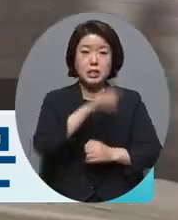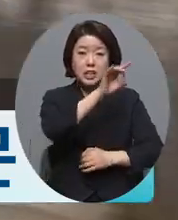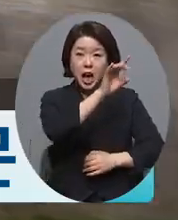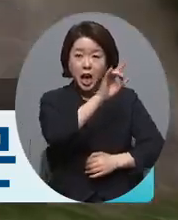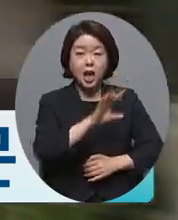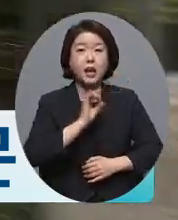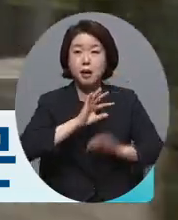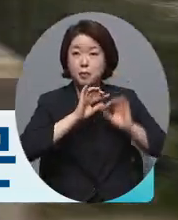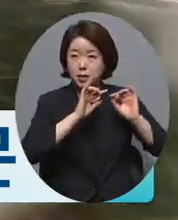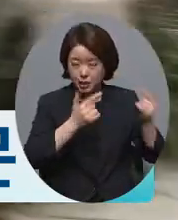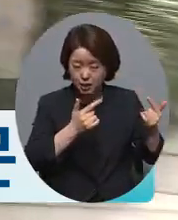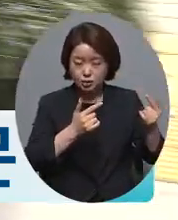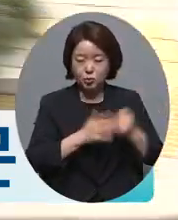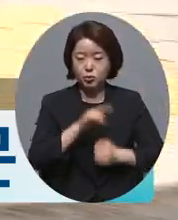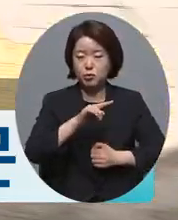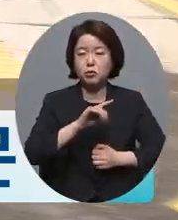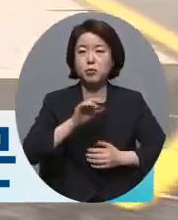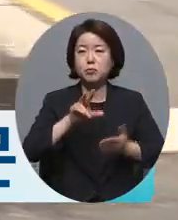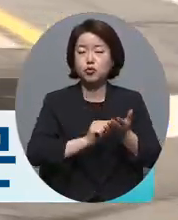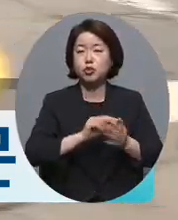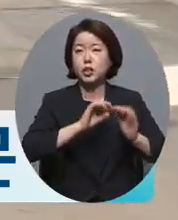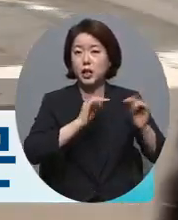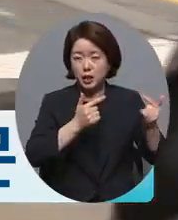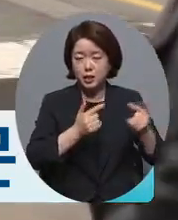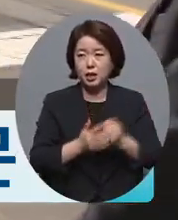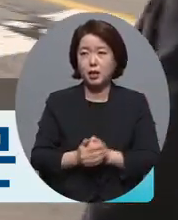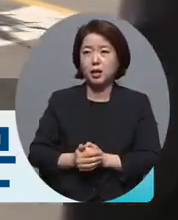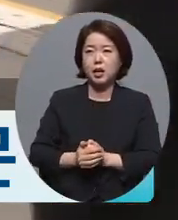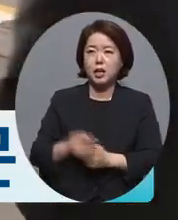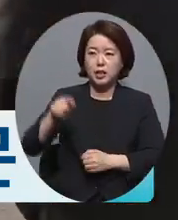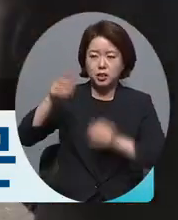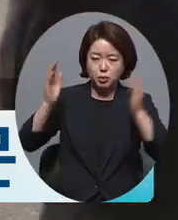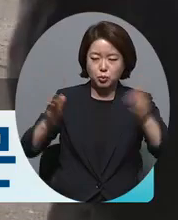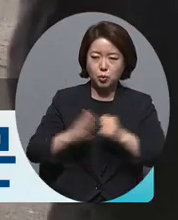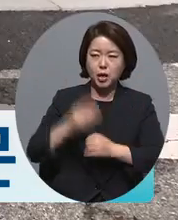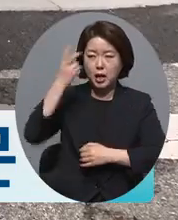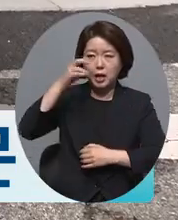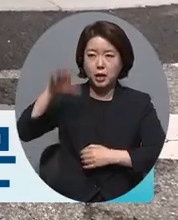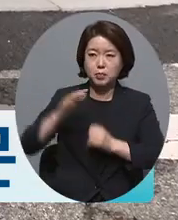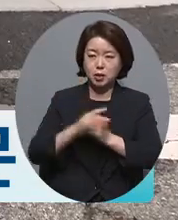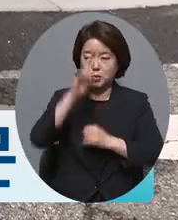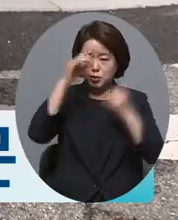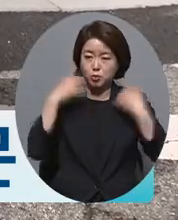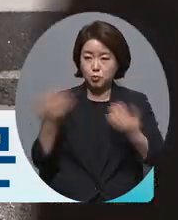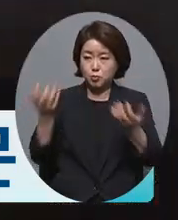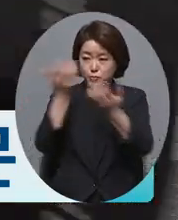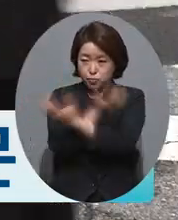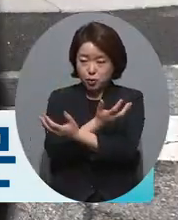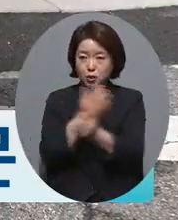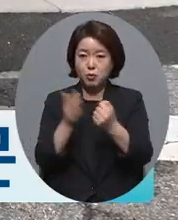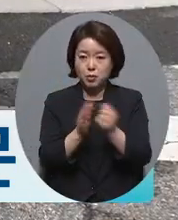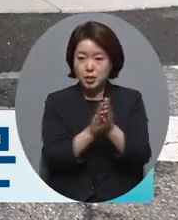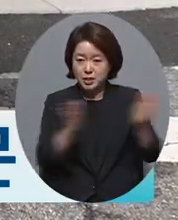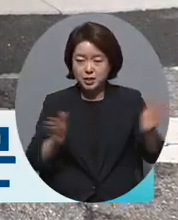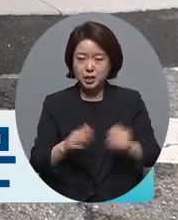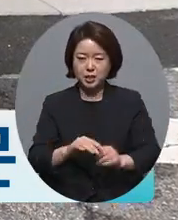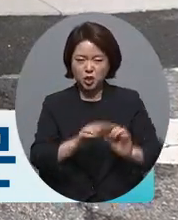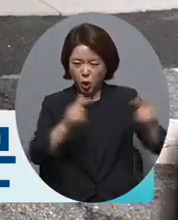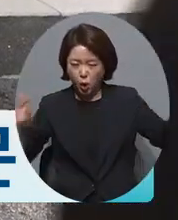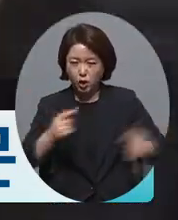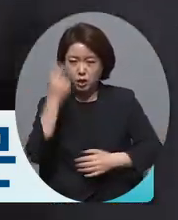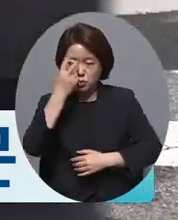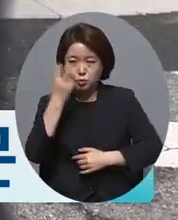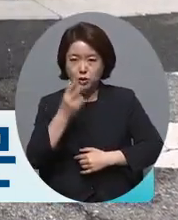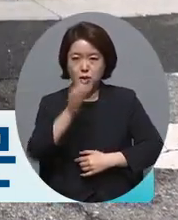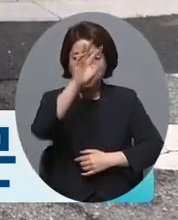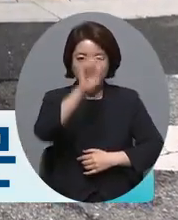사건을 조사하는 감사원의 행태가 문제다라고 보기보다는 그동안 감사원이 정권이 바뀌고 나서 시작했던 모든 조사들 뭐 지금